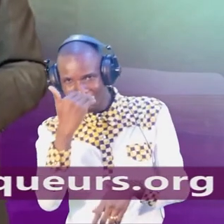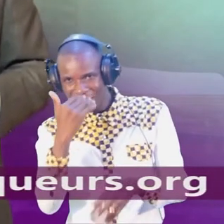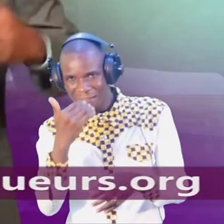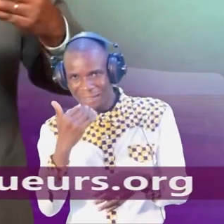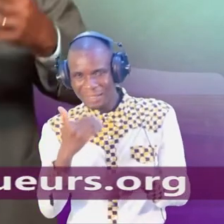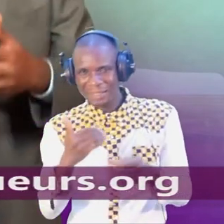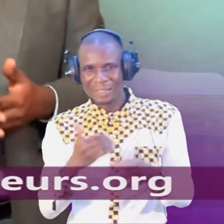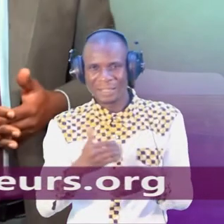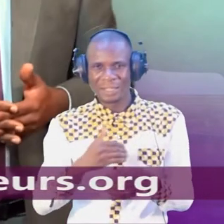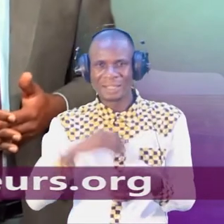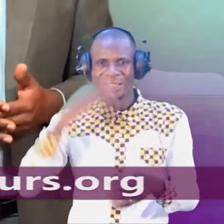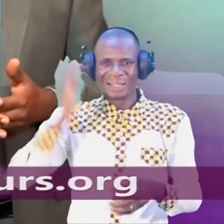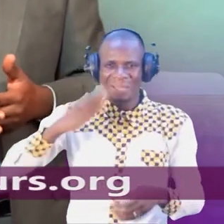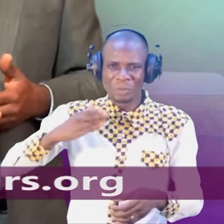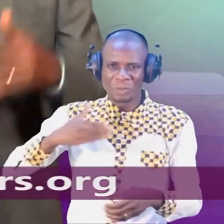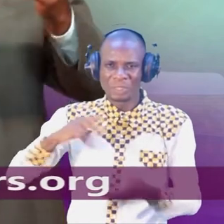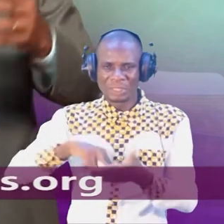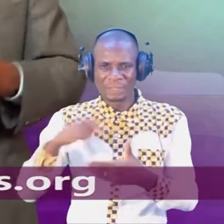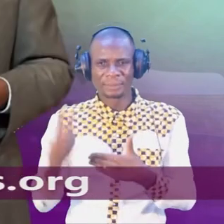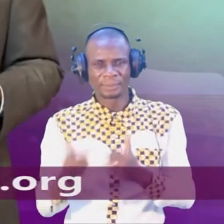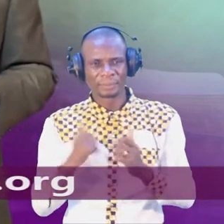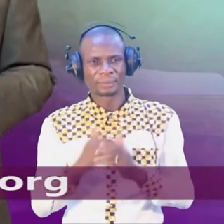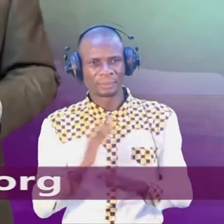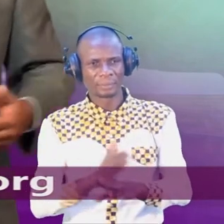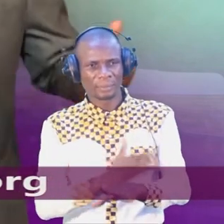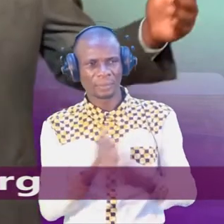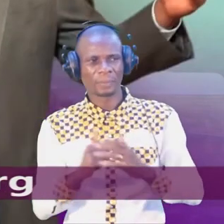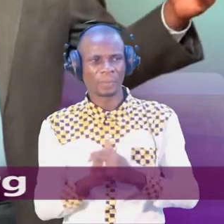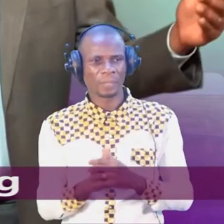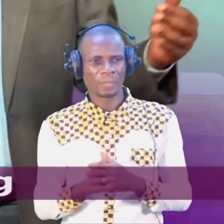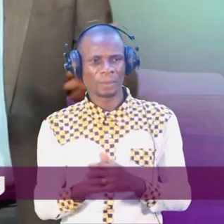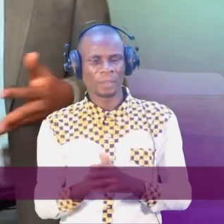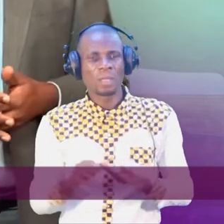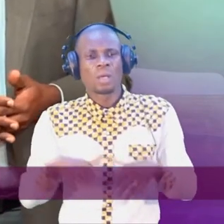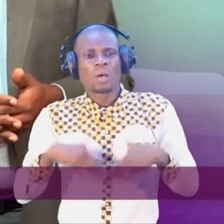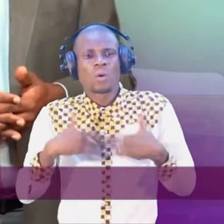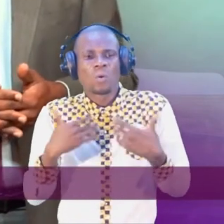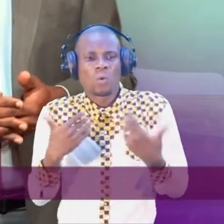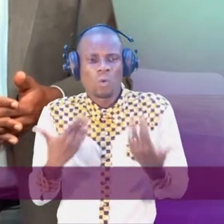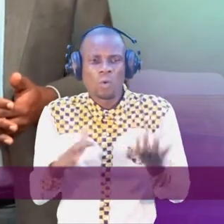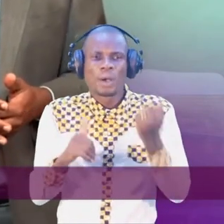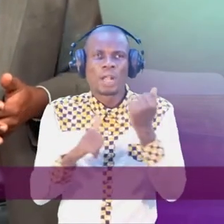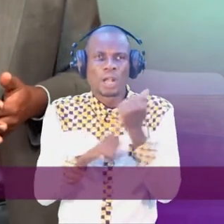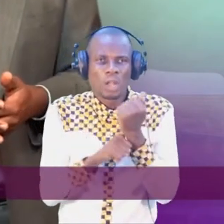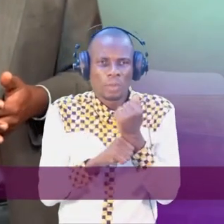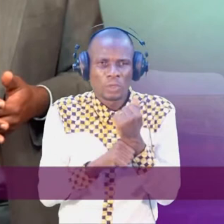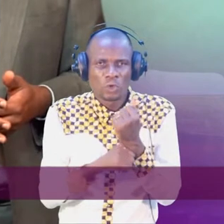wanakataa kumfahamu vizuri na kumkubali kama yule anaye wamiliki.